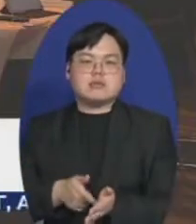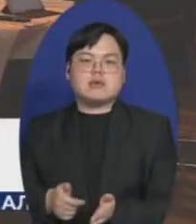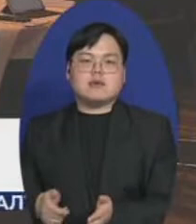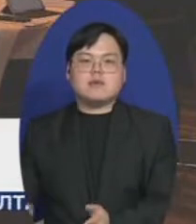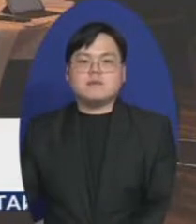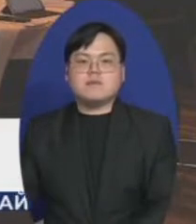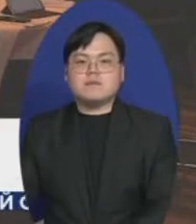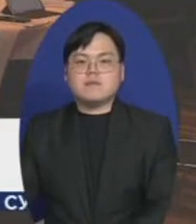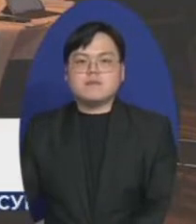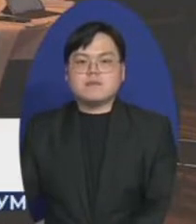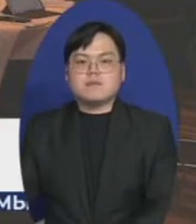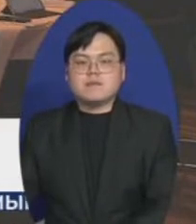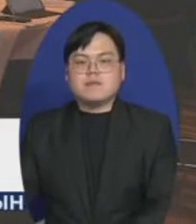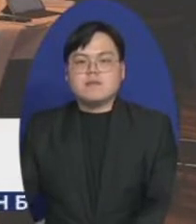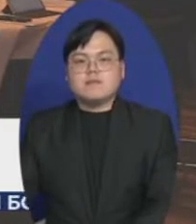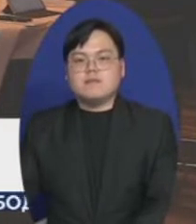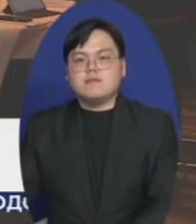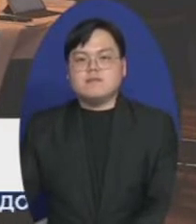байна.